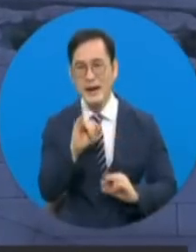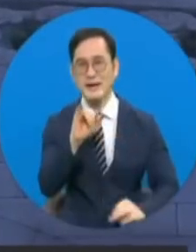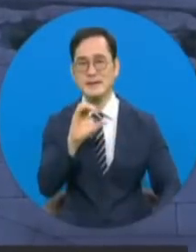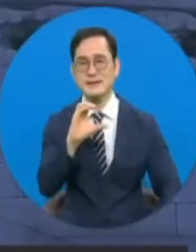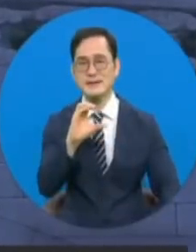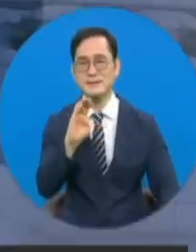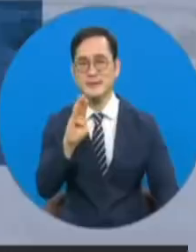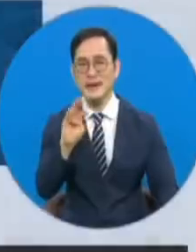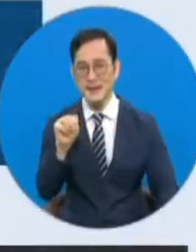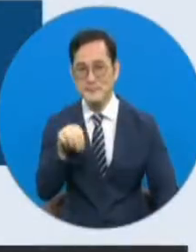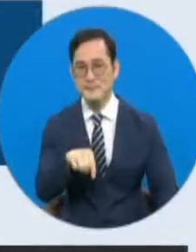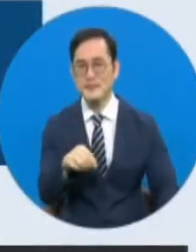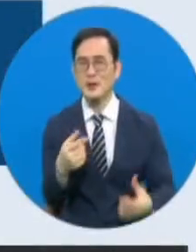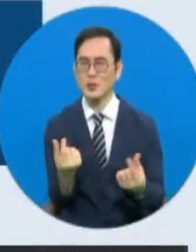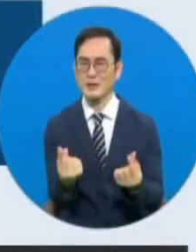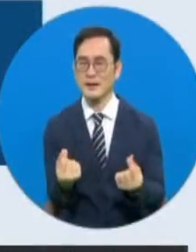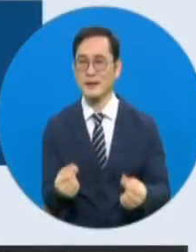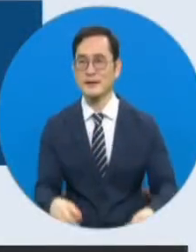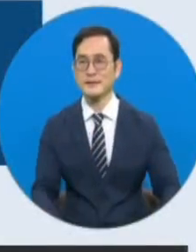나옵니다